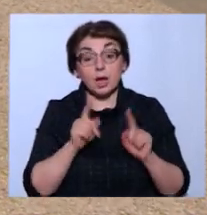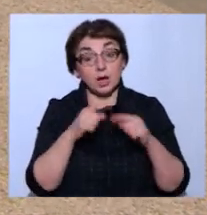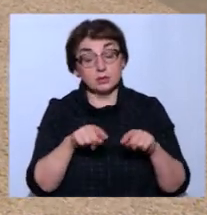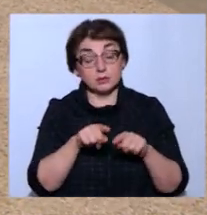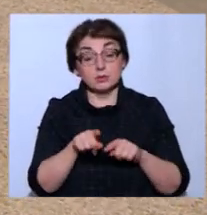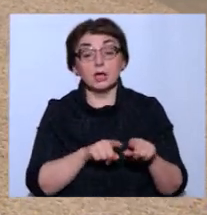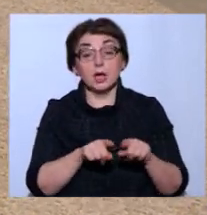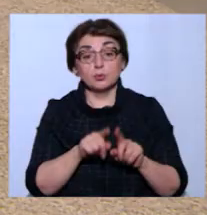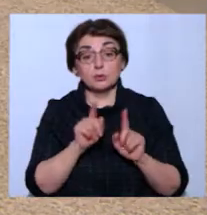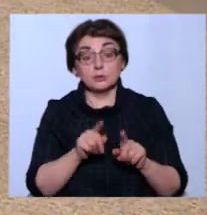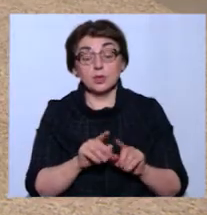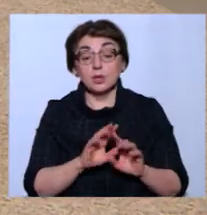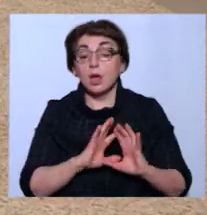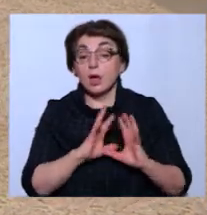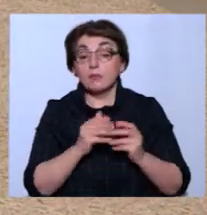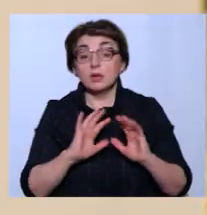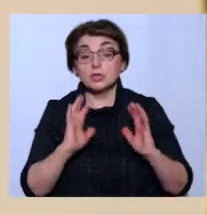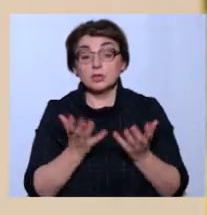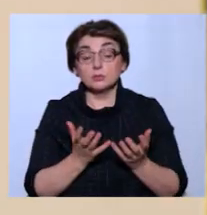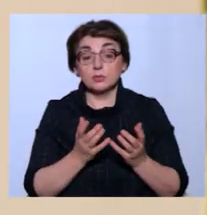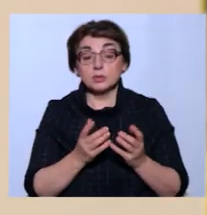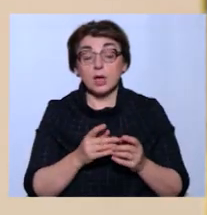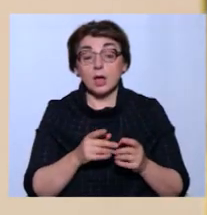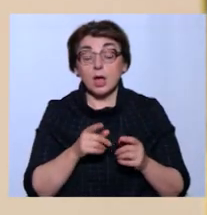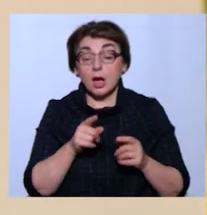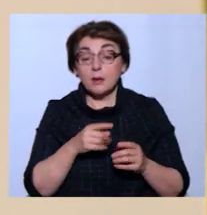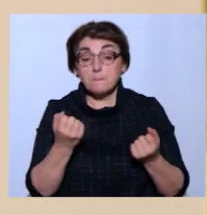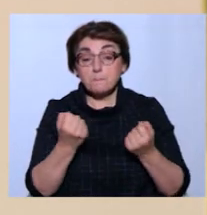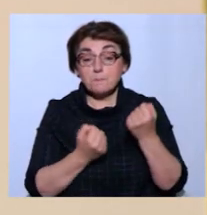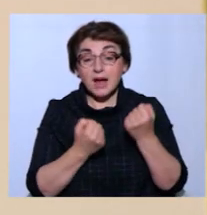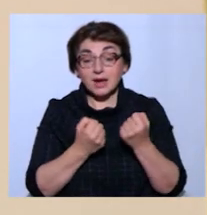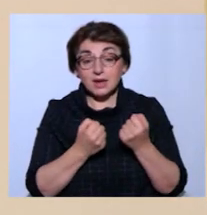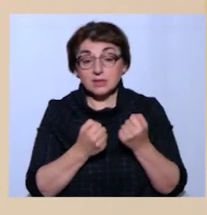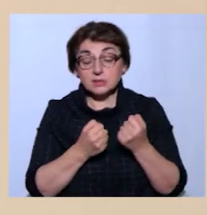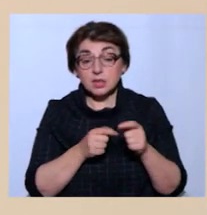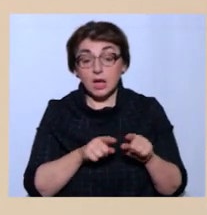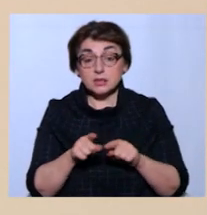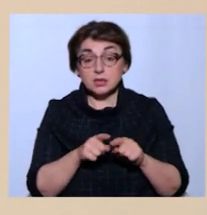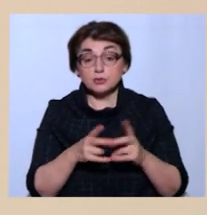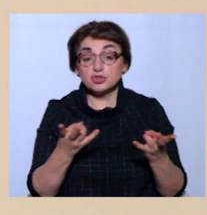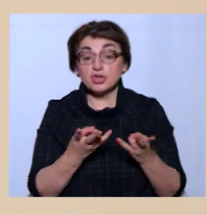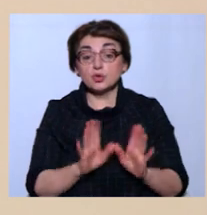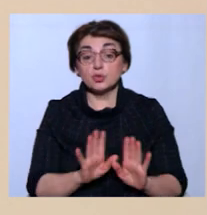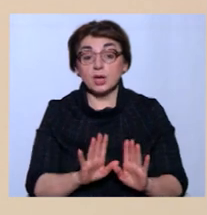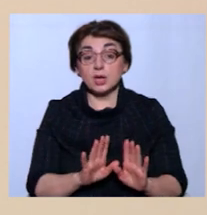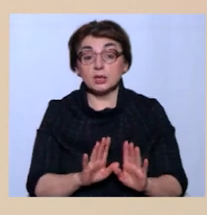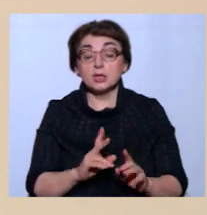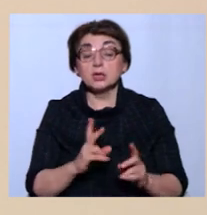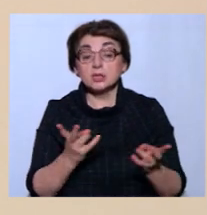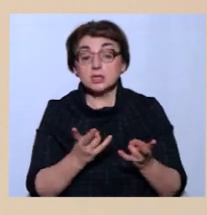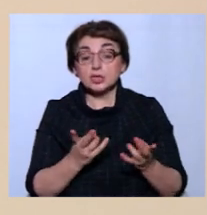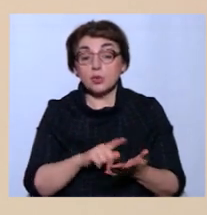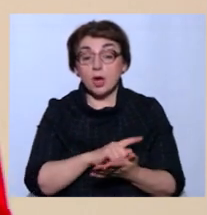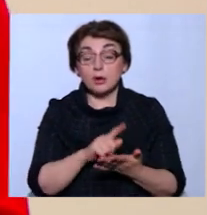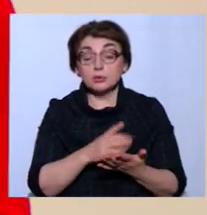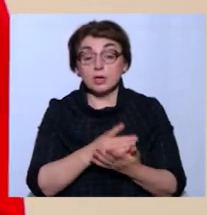ეს მანქანა, მაგრამ ყველა შემთხვევაში მანქანის ასამოძრავებლად ძალაა საჭირო. ძალა სხვადასხვა გვარია